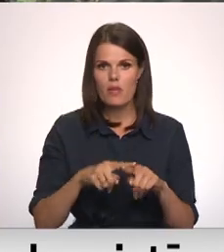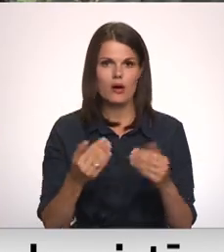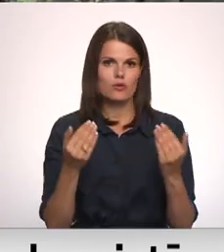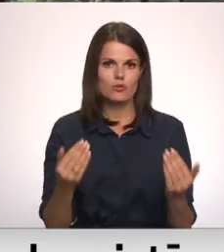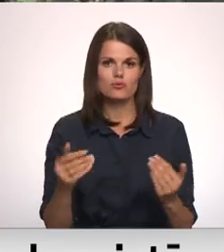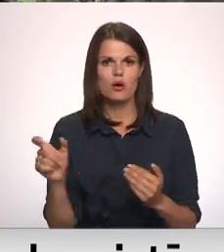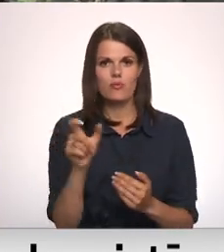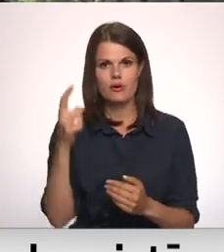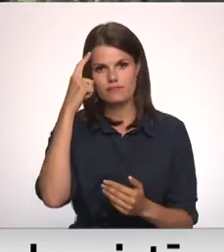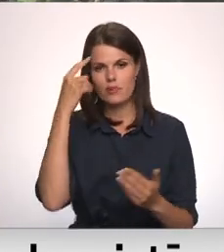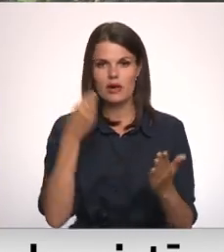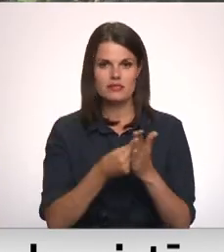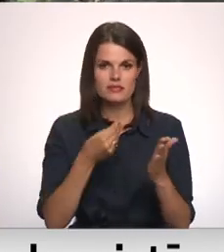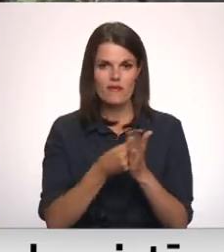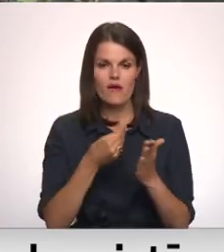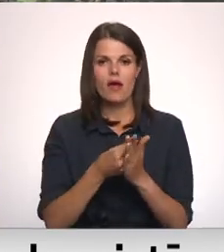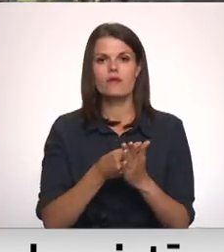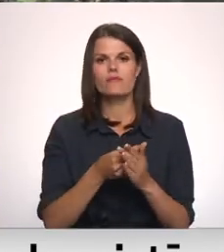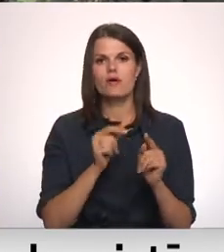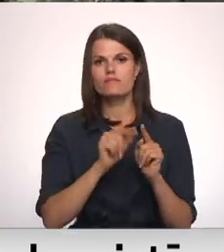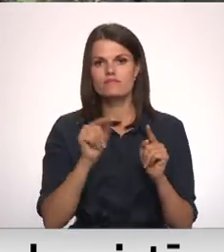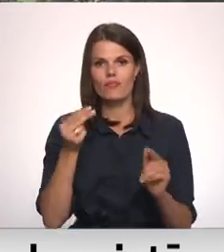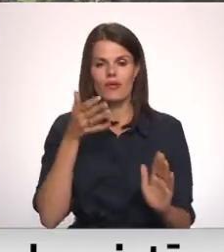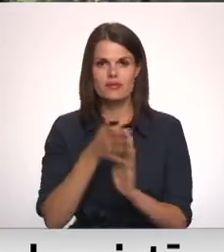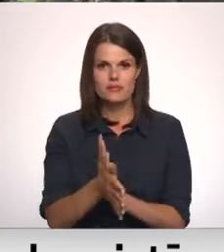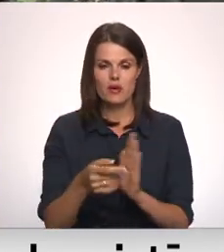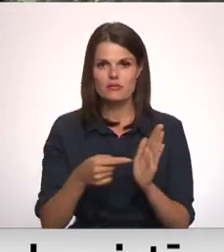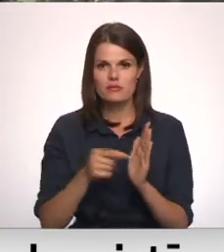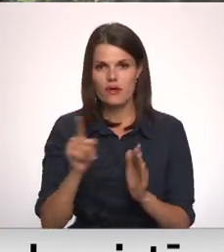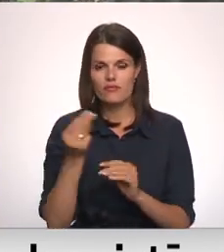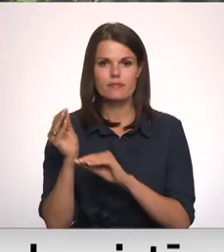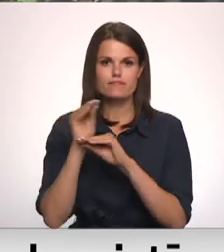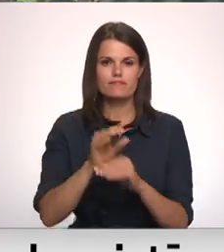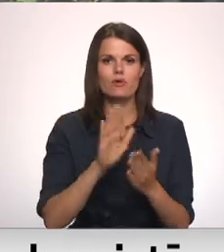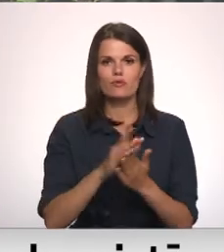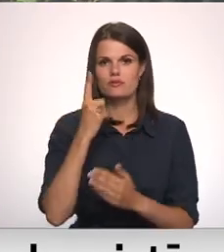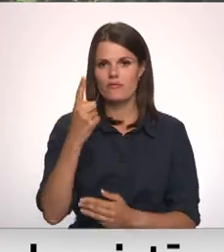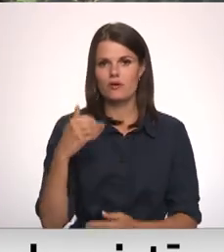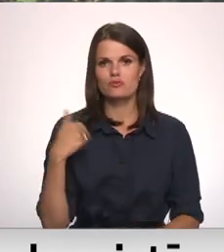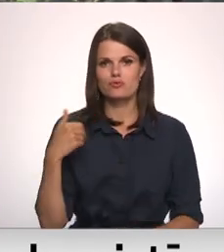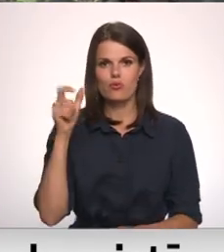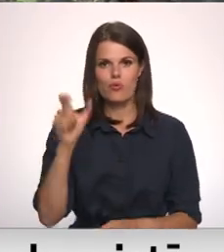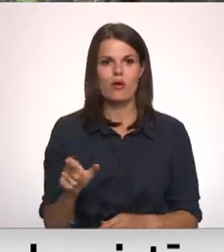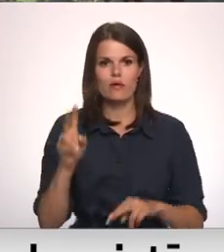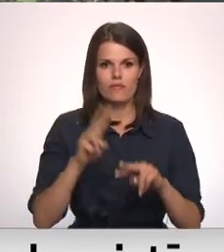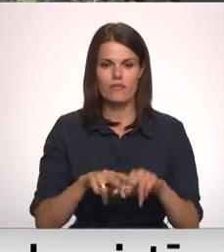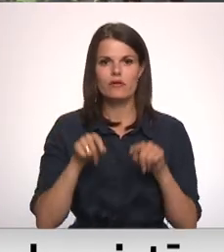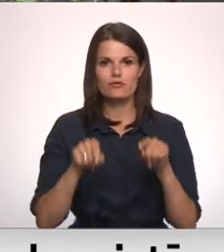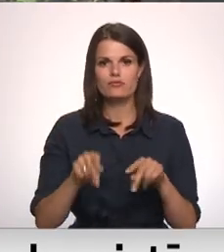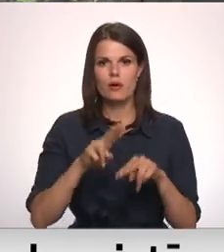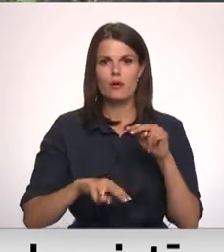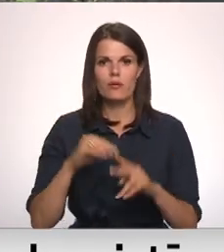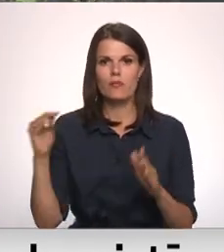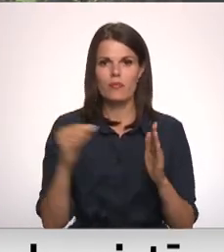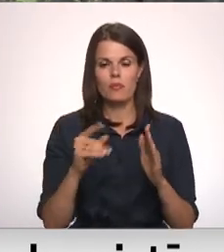šobrīd izvērtējot šīs te indikatīvās izmaksas investīciju uz vienu skolēnu vietu, šī piebūve